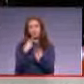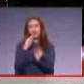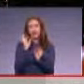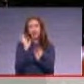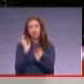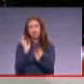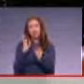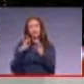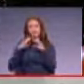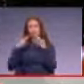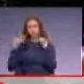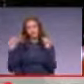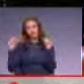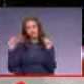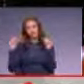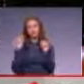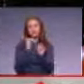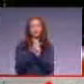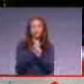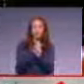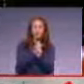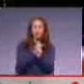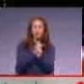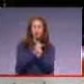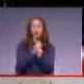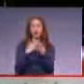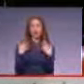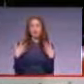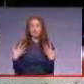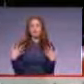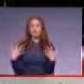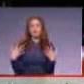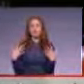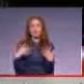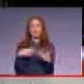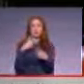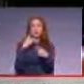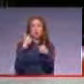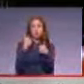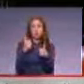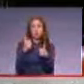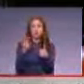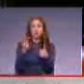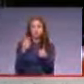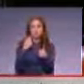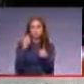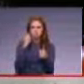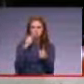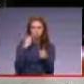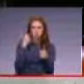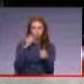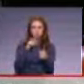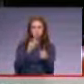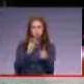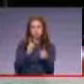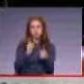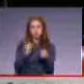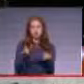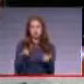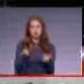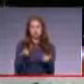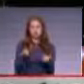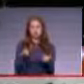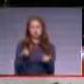لازم لما أجي دخل عند الناس أعملهم حاجة كويسة. ما ينفعش أبقى عاملة حاجة وحد يقوم من على